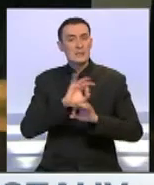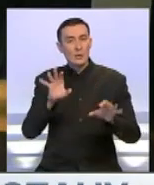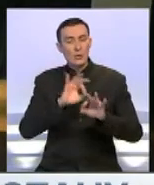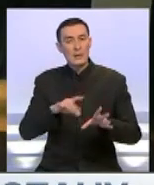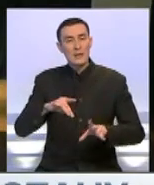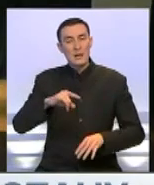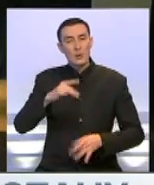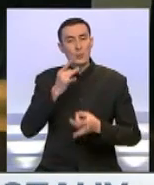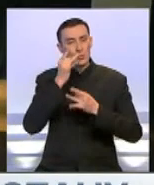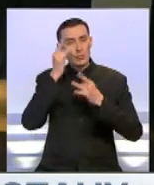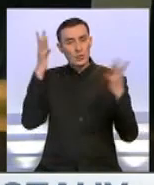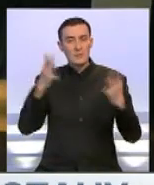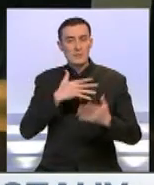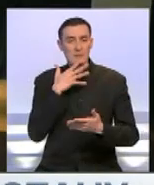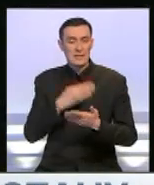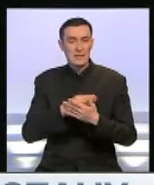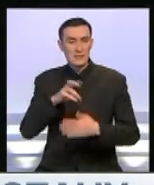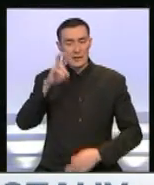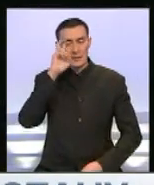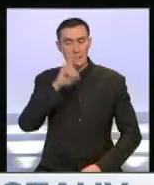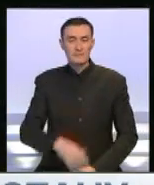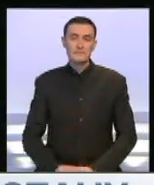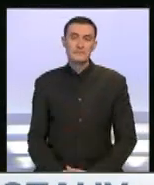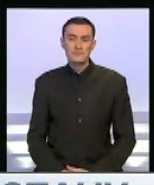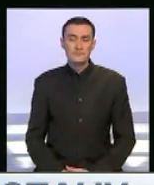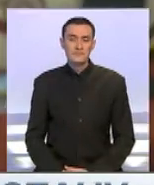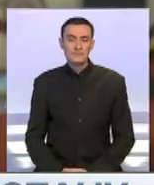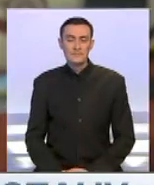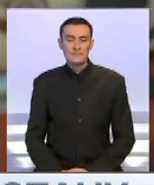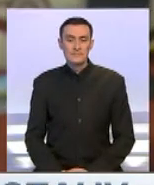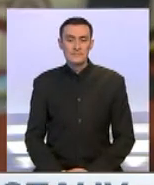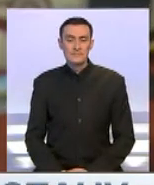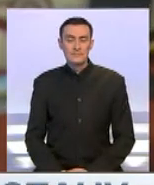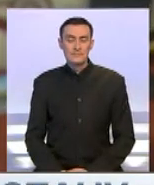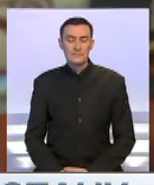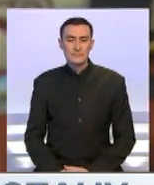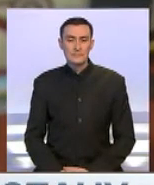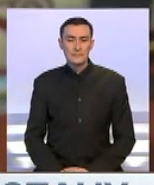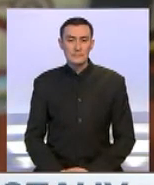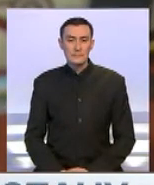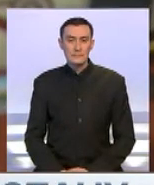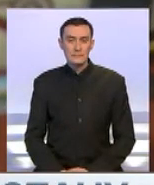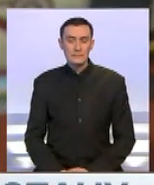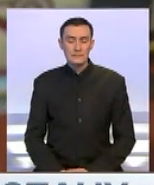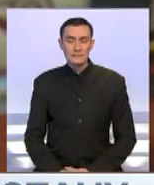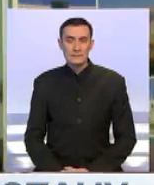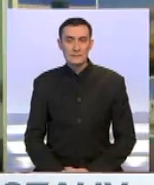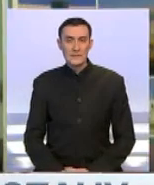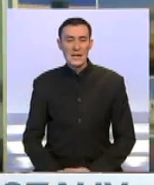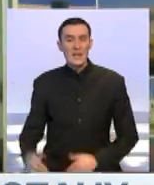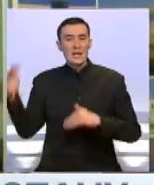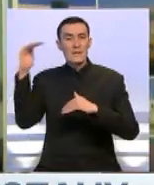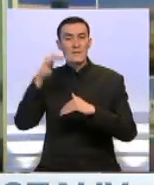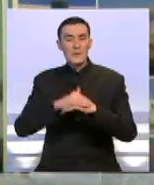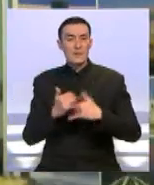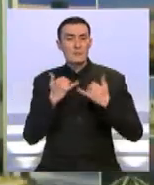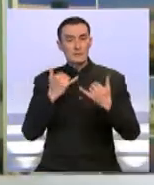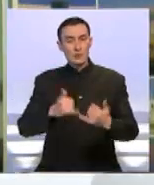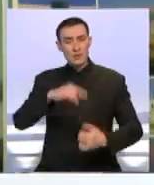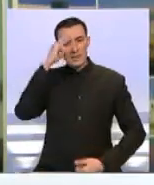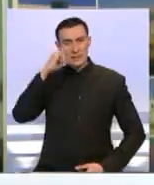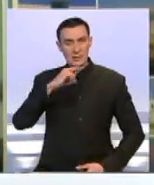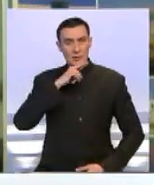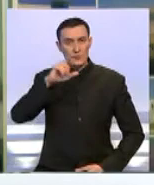с традициями и обычаями. Вечер, посвященный Казахстану,